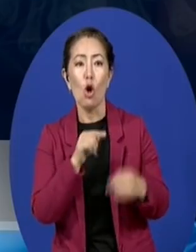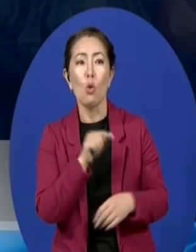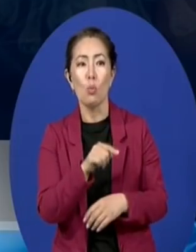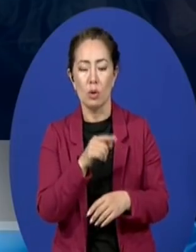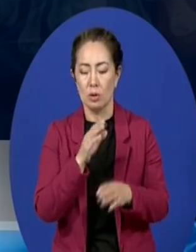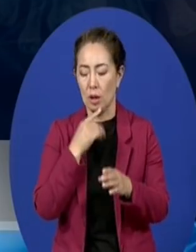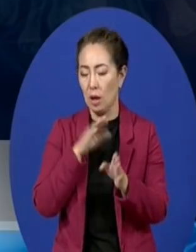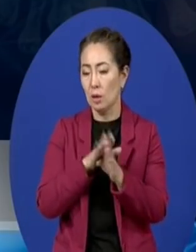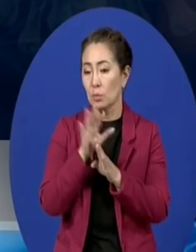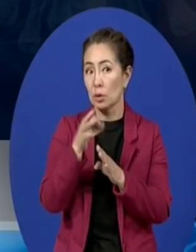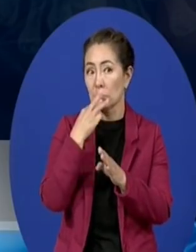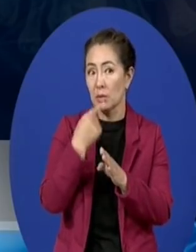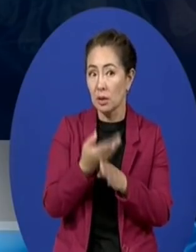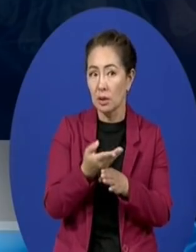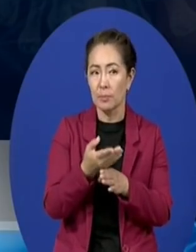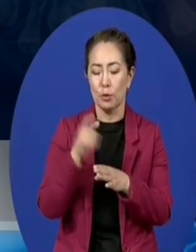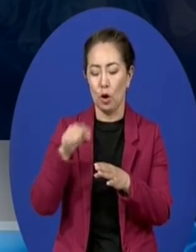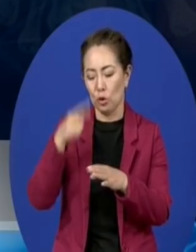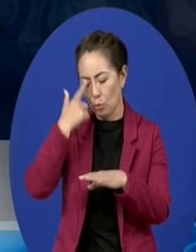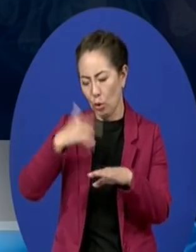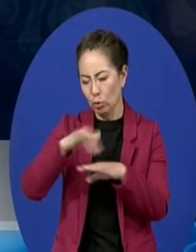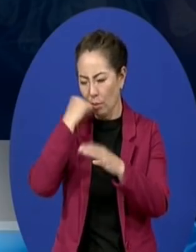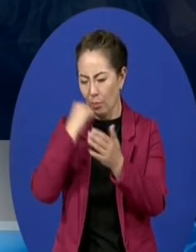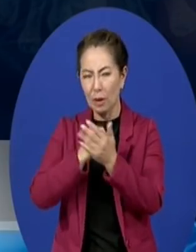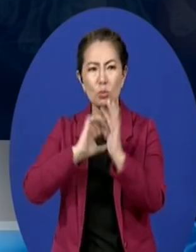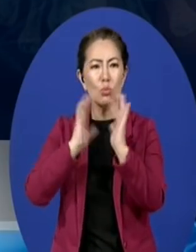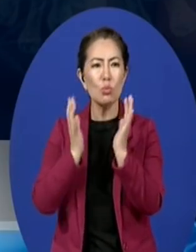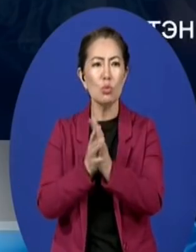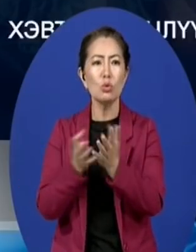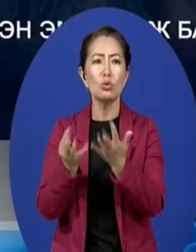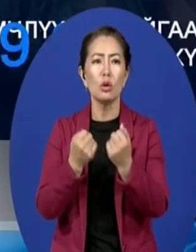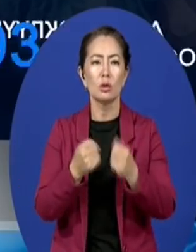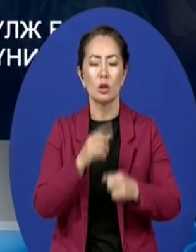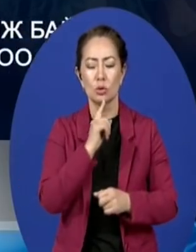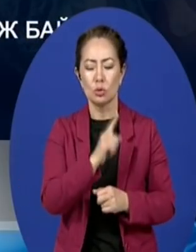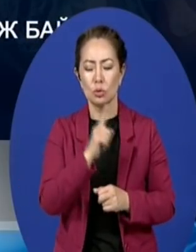албаныхан мэдээлж байгаа. Өнөөдрийн байдлаар Монгол улсын батлагдсан нийт тохиолдлын тоо